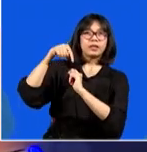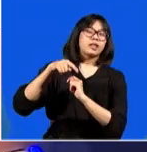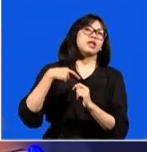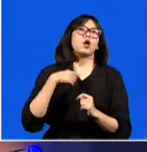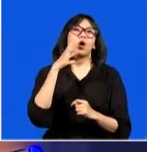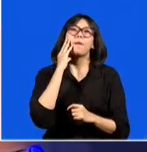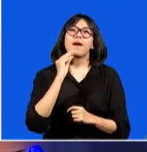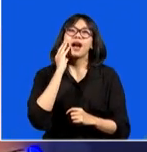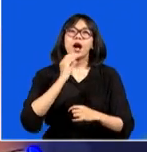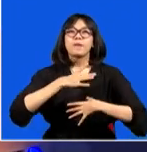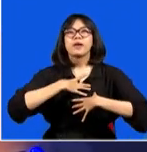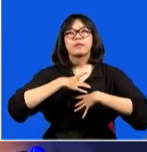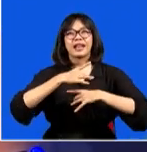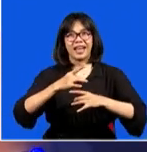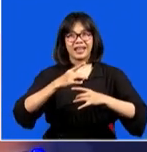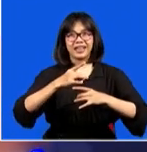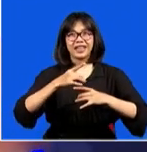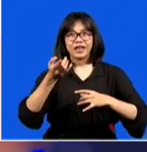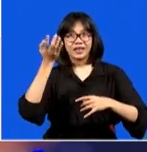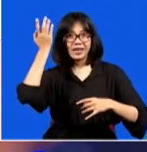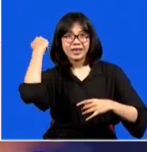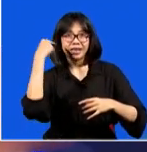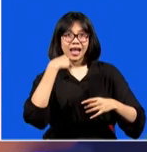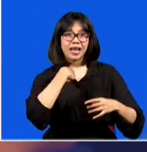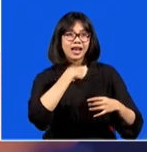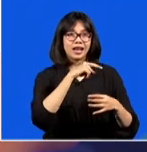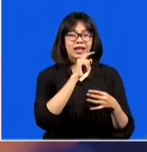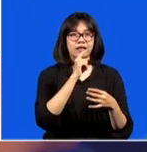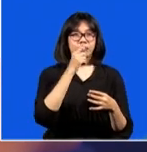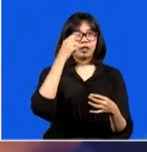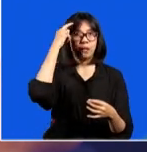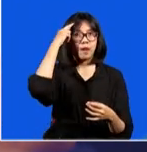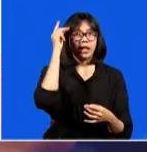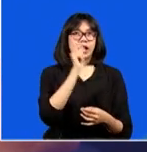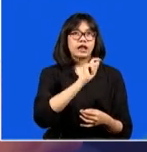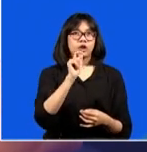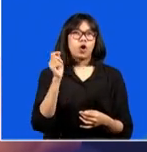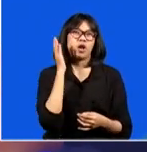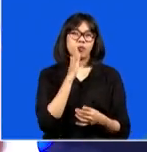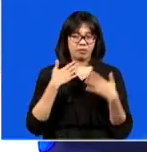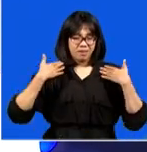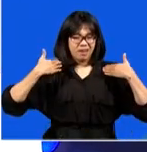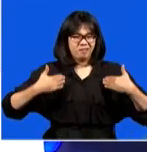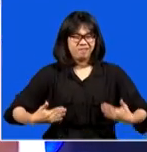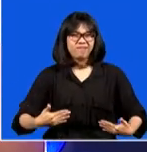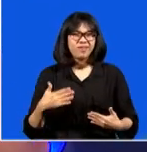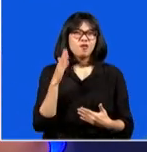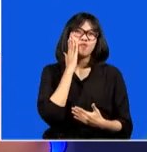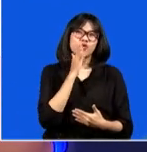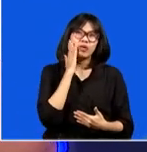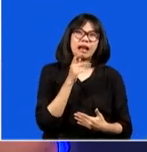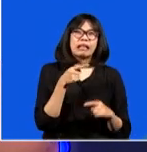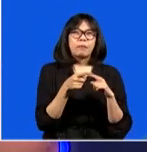menjadi kepala sekolah sebagai muda tantangan saya adalah senior dan guru-guru muda